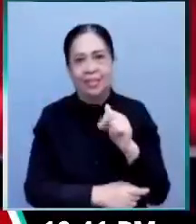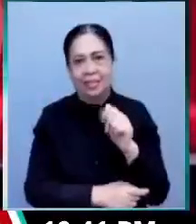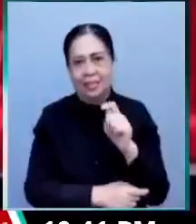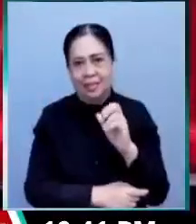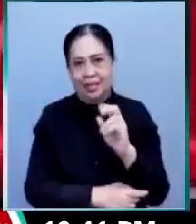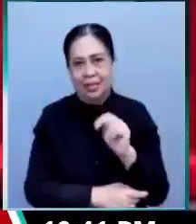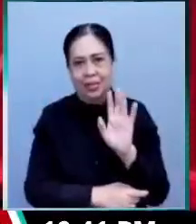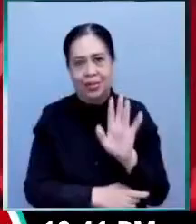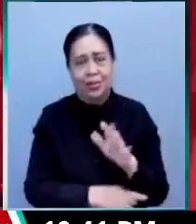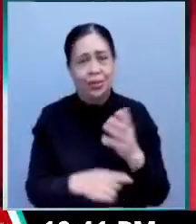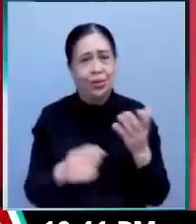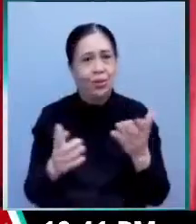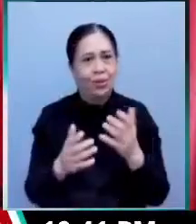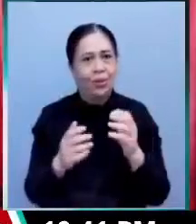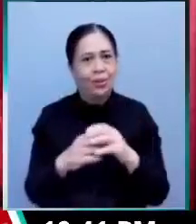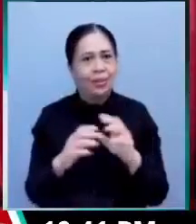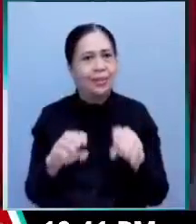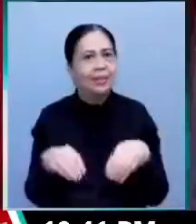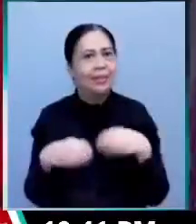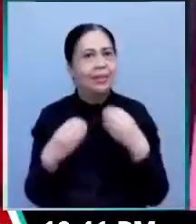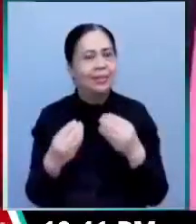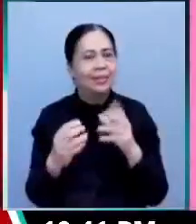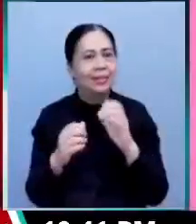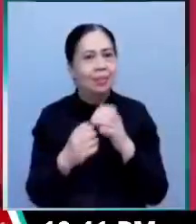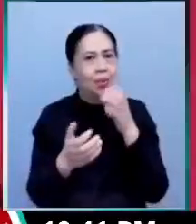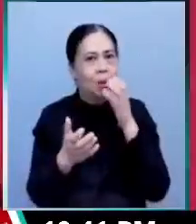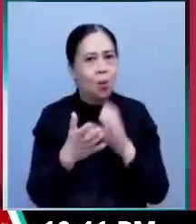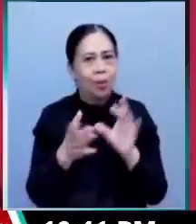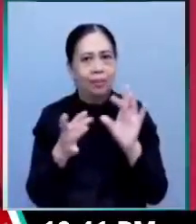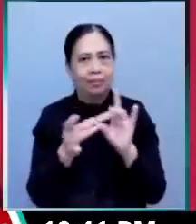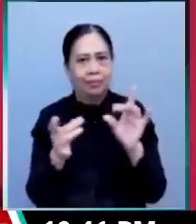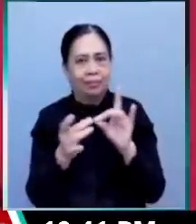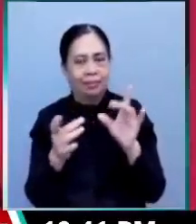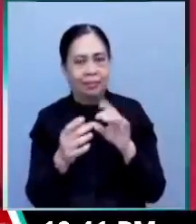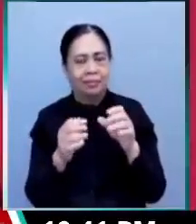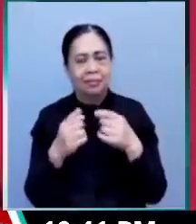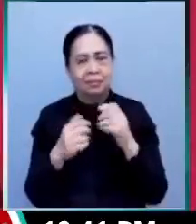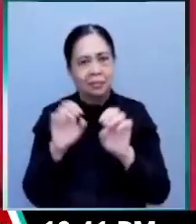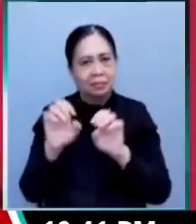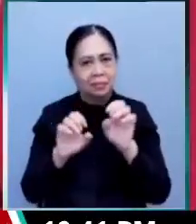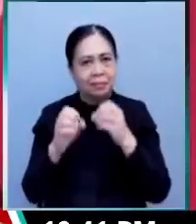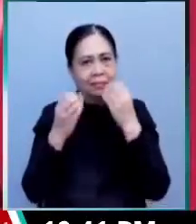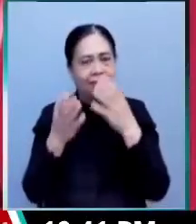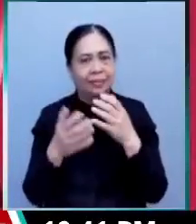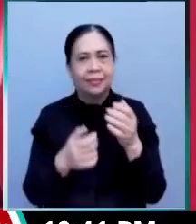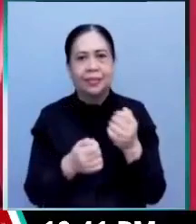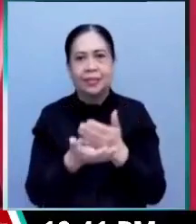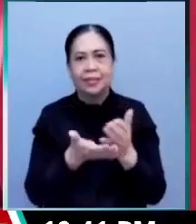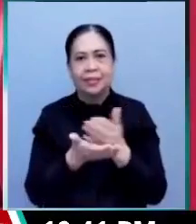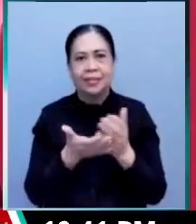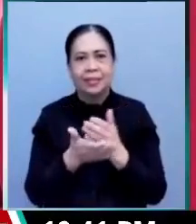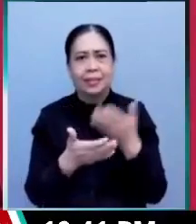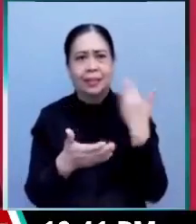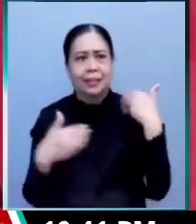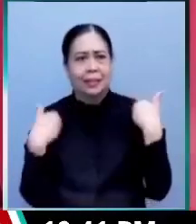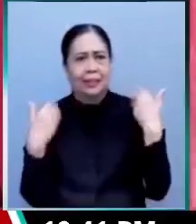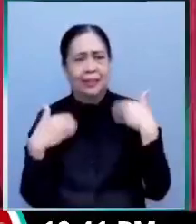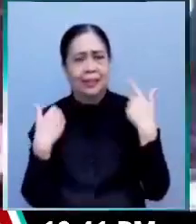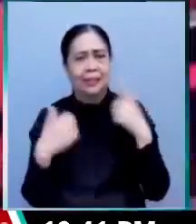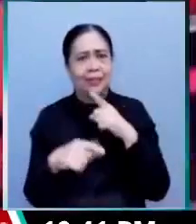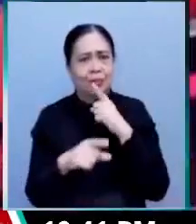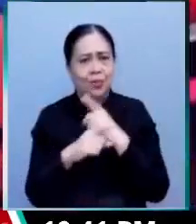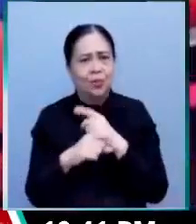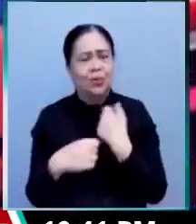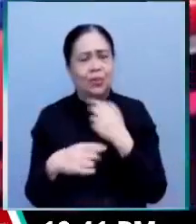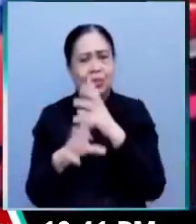kung saan magbibigay na sila ng kanilang comments sa contestant, ibinahagi ng Limitless star na bata pa lang siya ay nagustuhan na niya